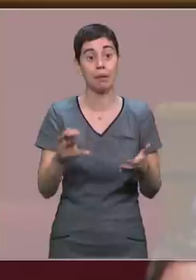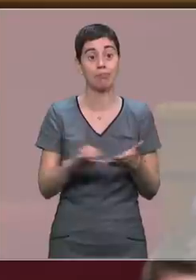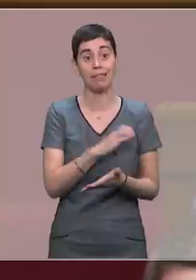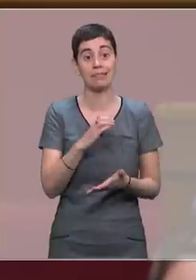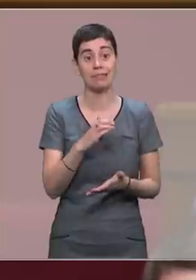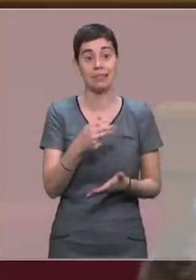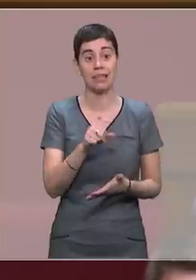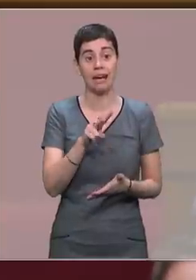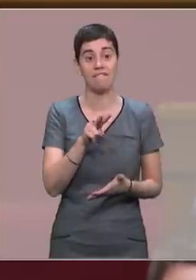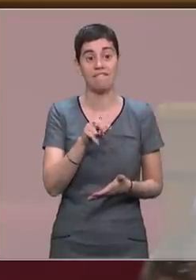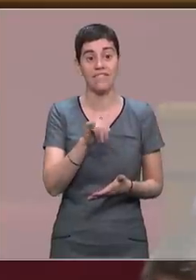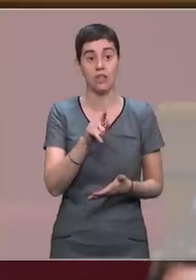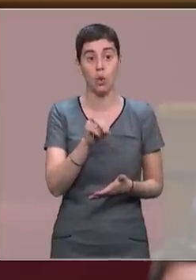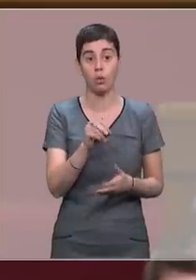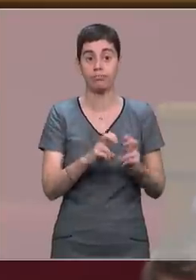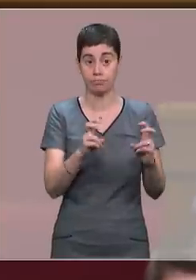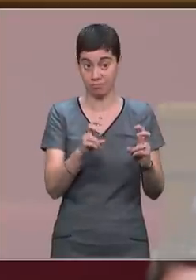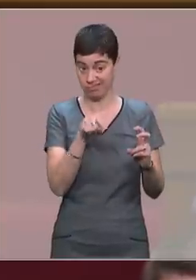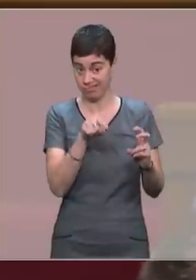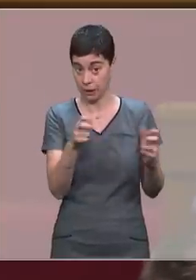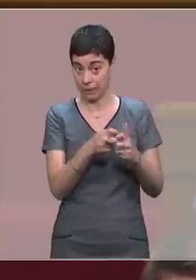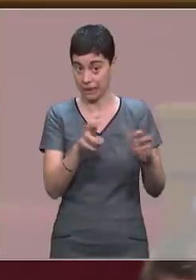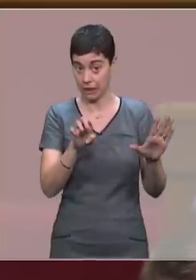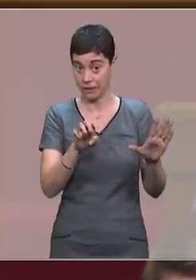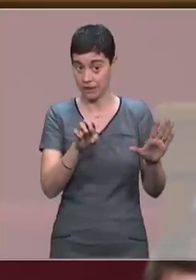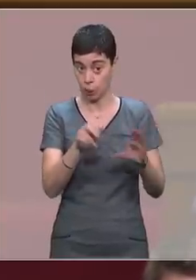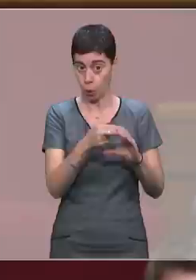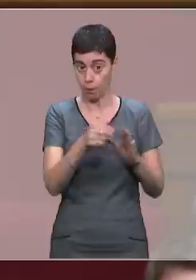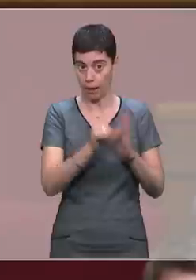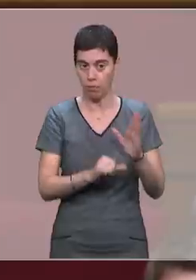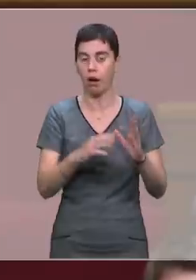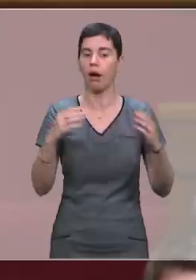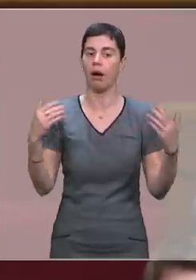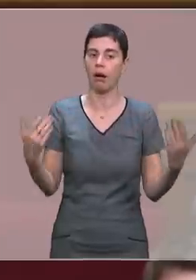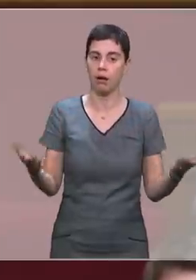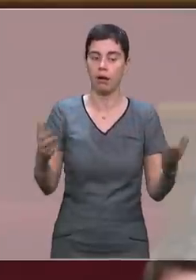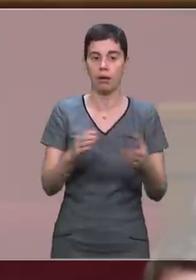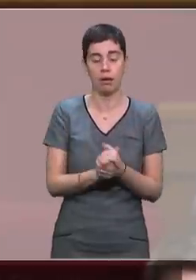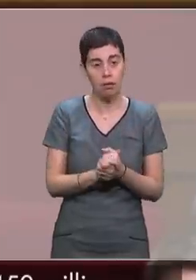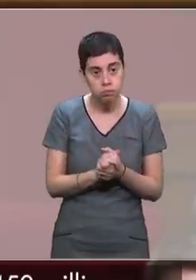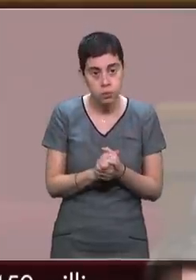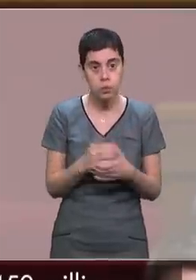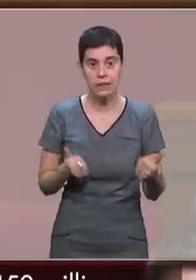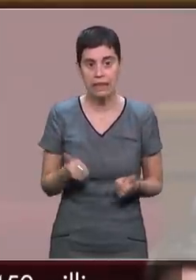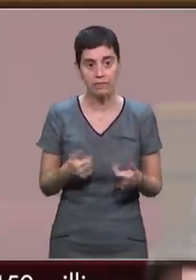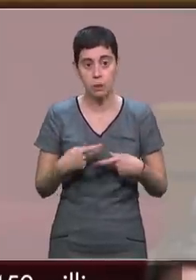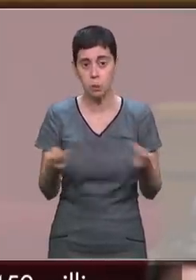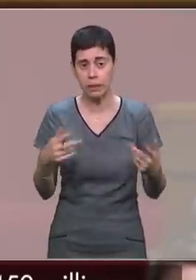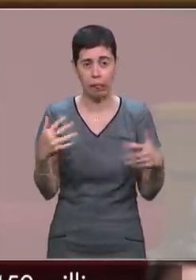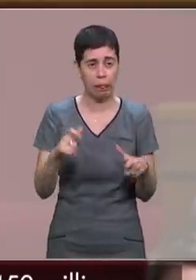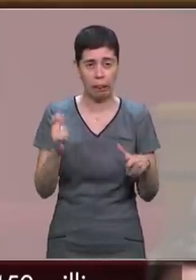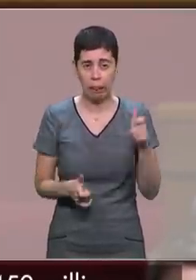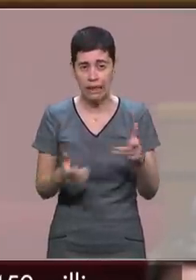à 90 euros par mois, le service public francilien n'a jamais été aussi dégradé. Les conditions de transport